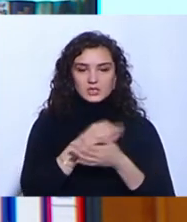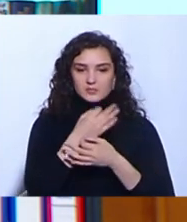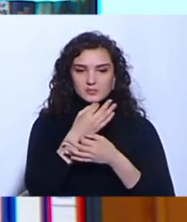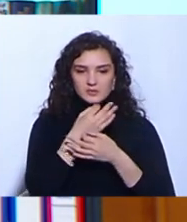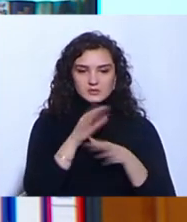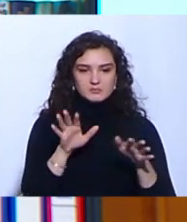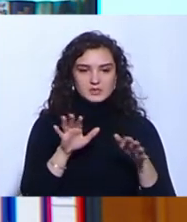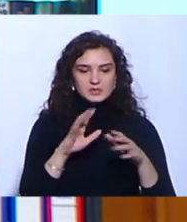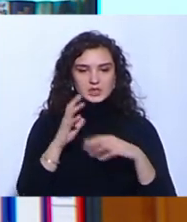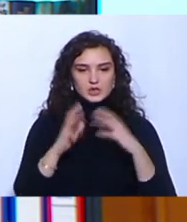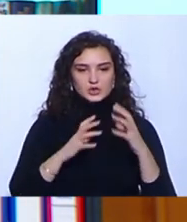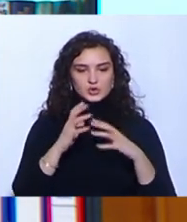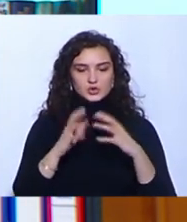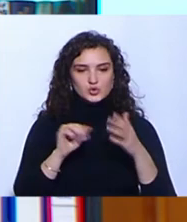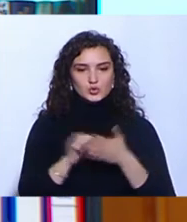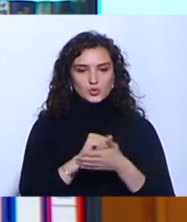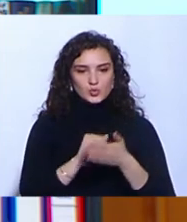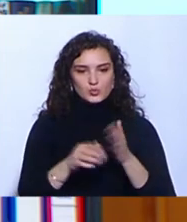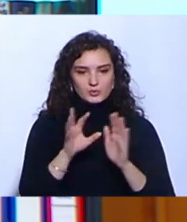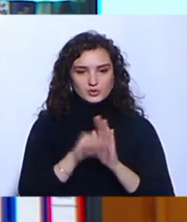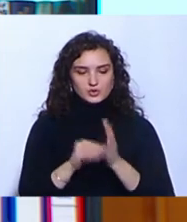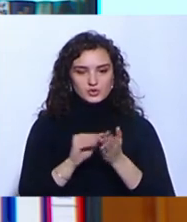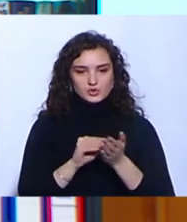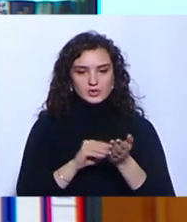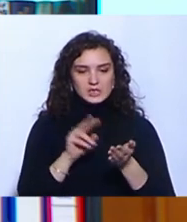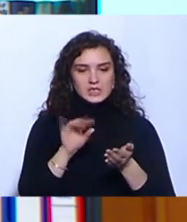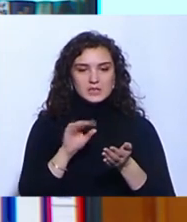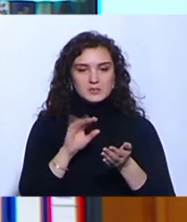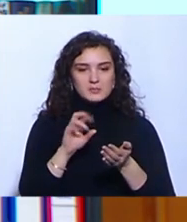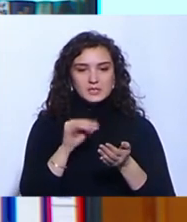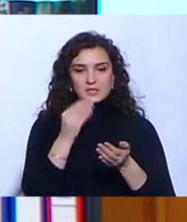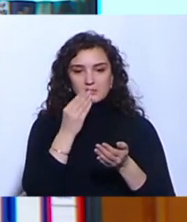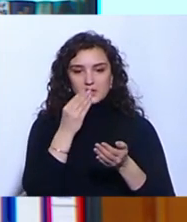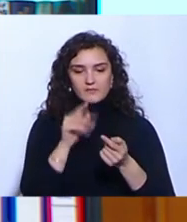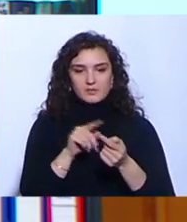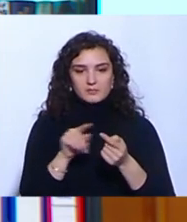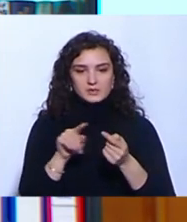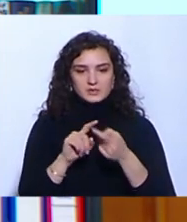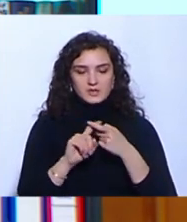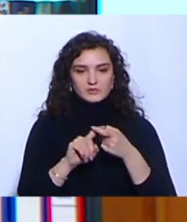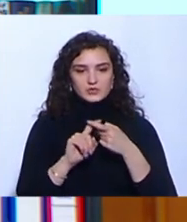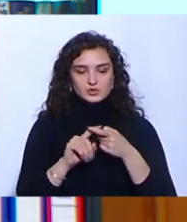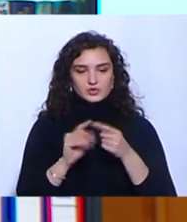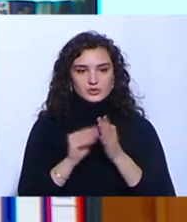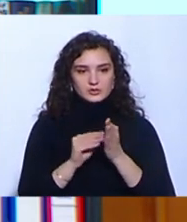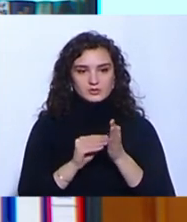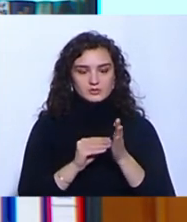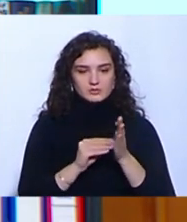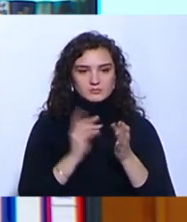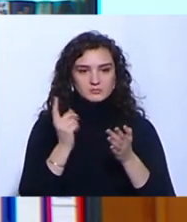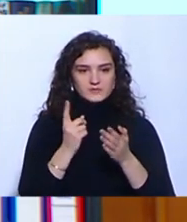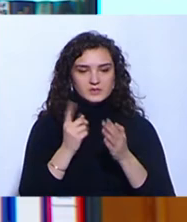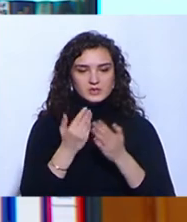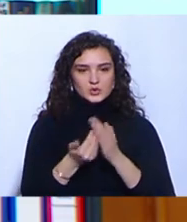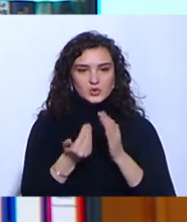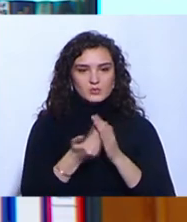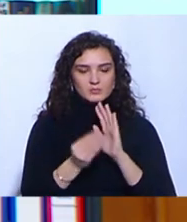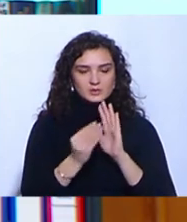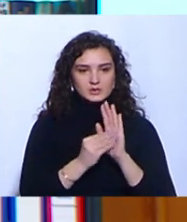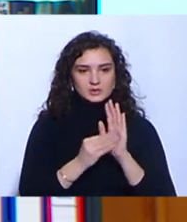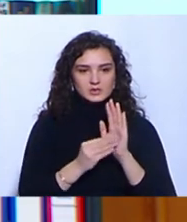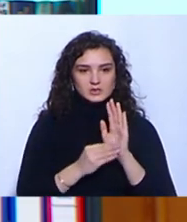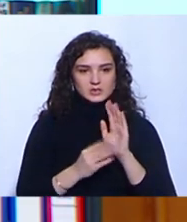ნებისმიერ საერთაშორისო დოკუმენტში, რომელიც ლიმფედემას და კვებას ურთიერთკავშირში განიხილავს, პირველ რეკომენდაციათა